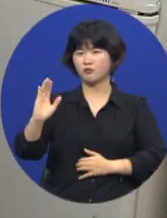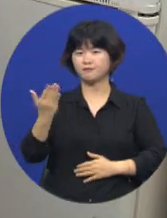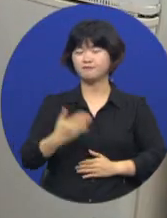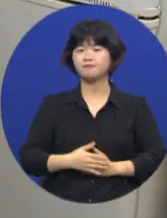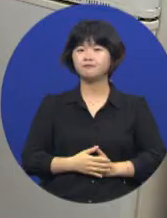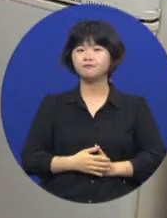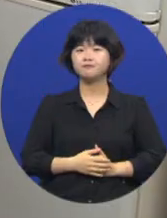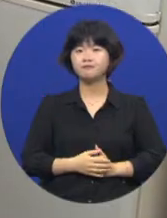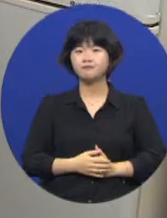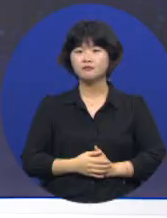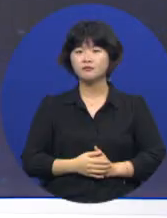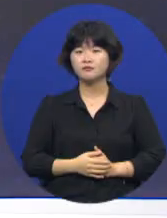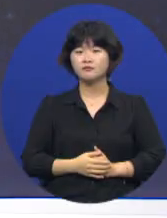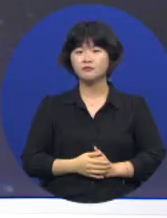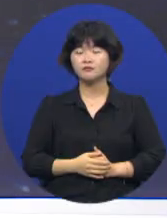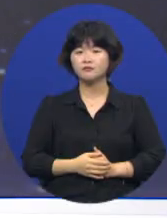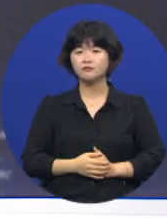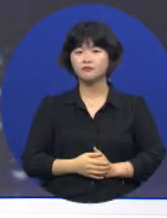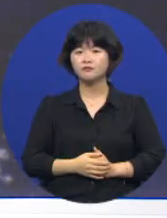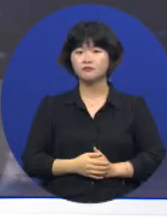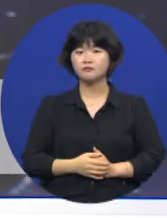46.5%입니다.